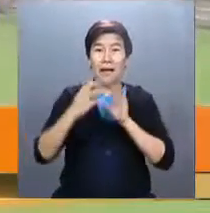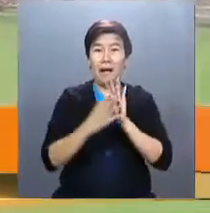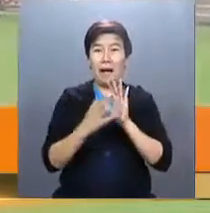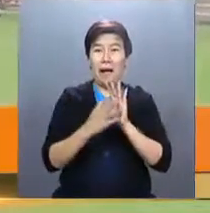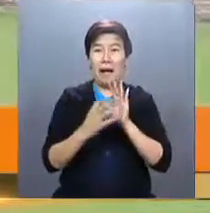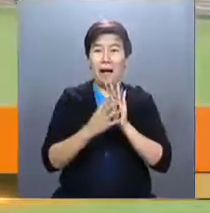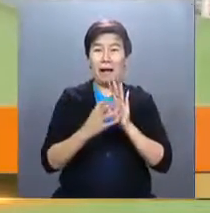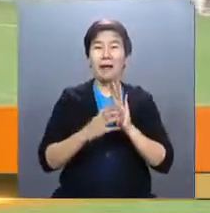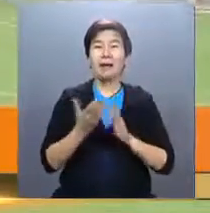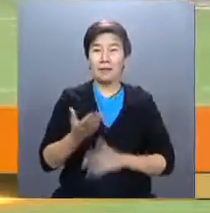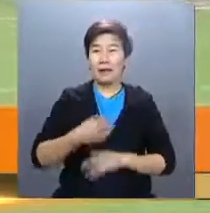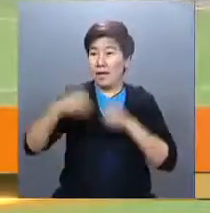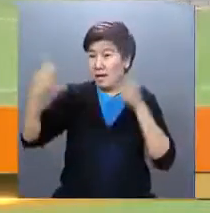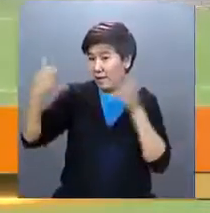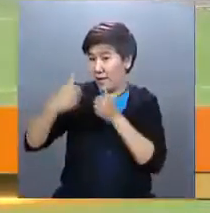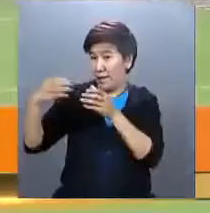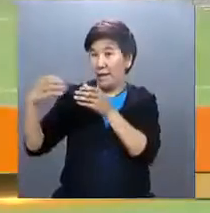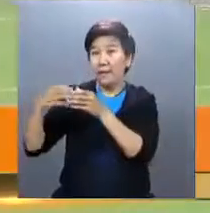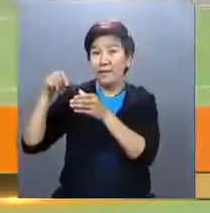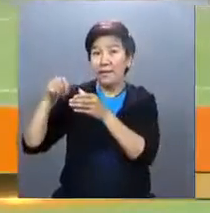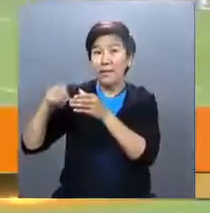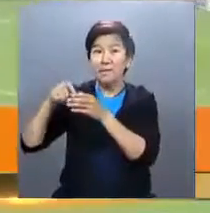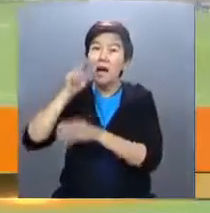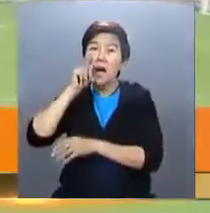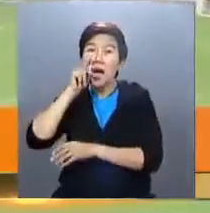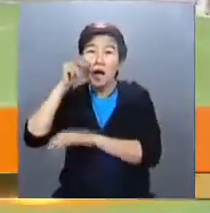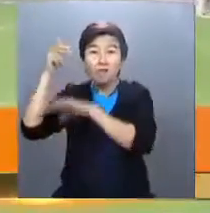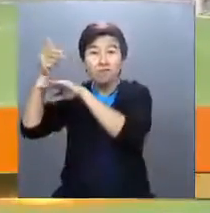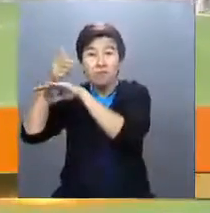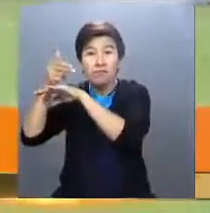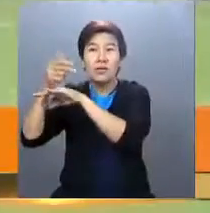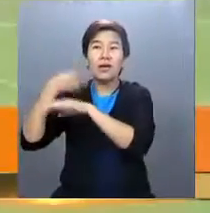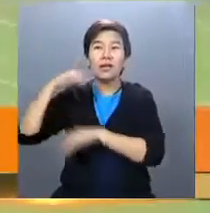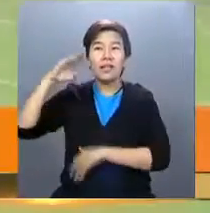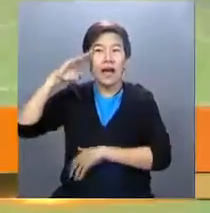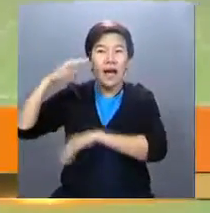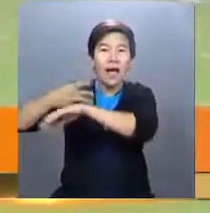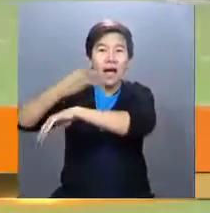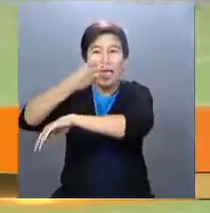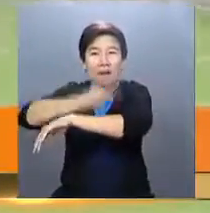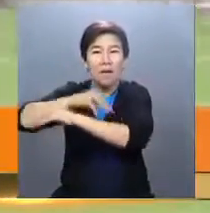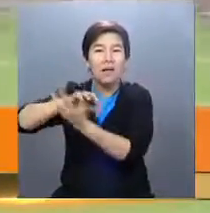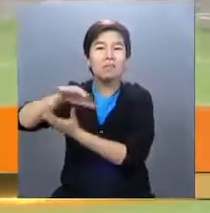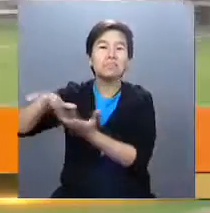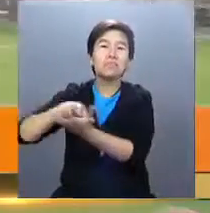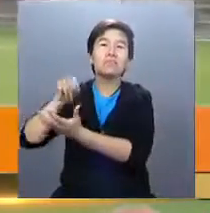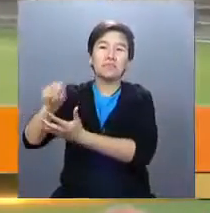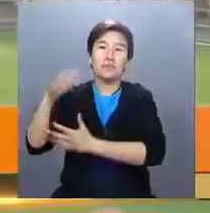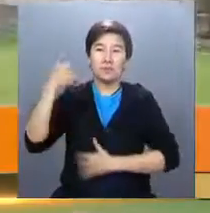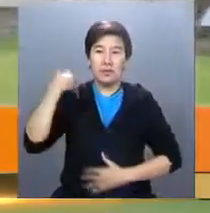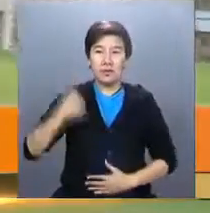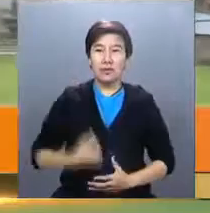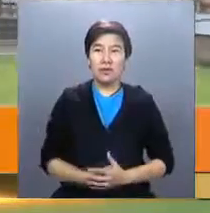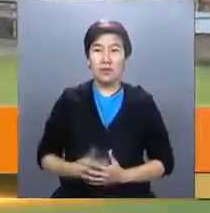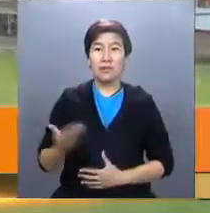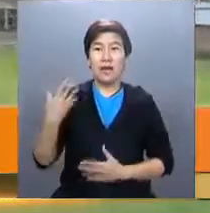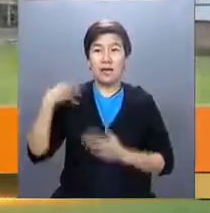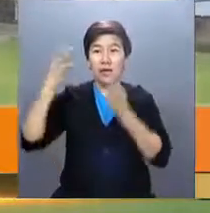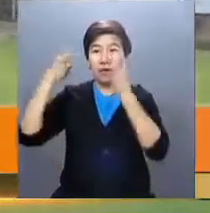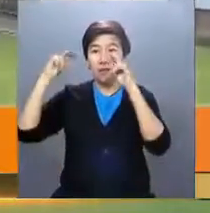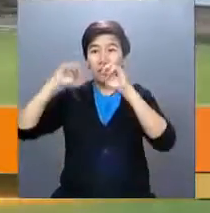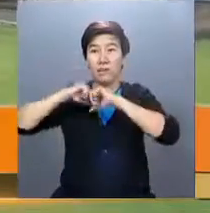กับทีมสื่อมวลชนผสมสายการเมืองและสายทหารโดยมีพลตำรวจเอกสมยศพุ่มพันธุ์ม่วงนายกสมาคมฟุตบอลแห่